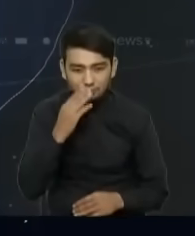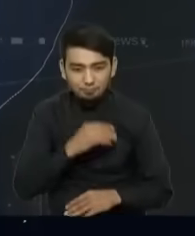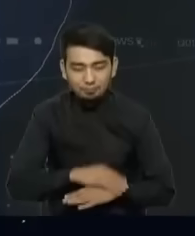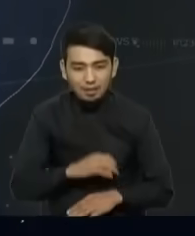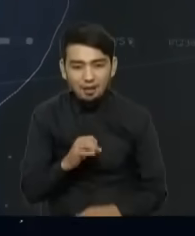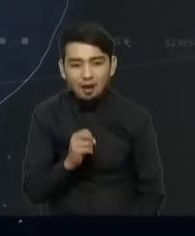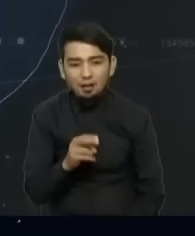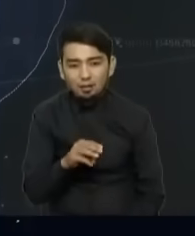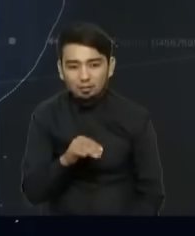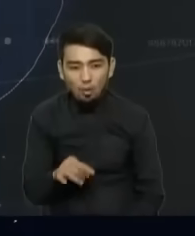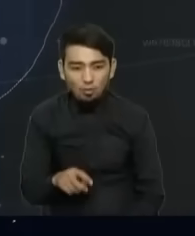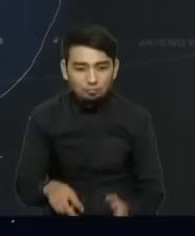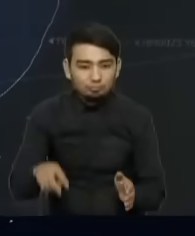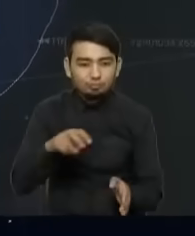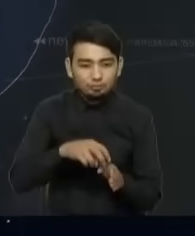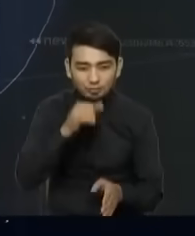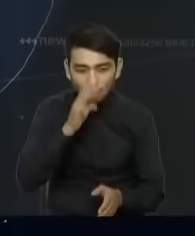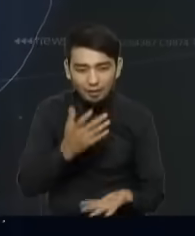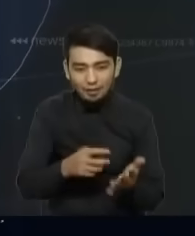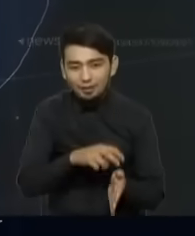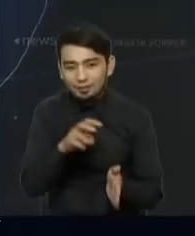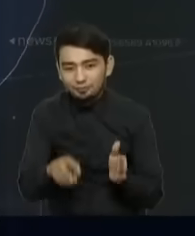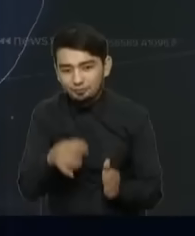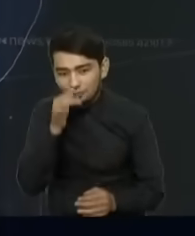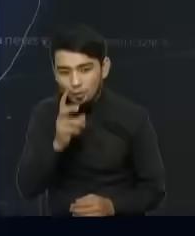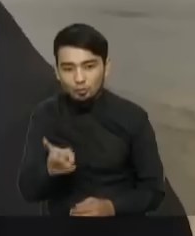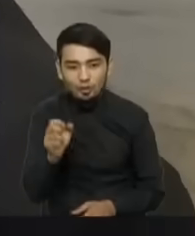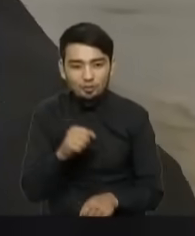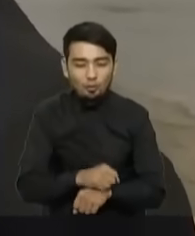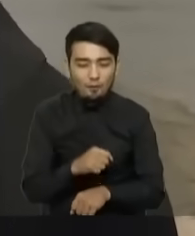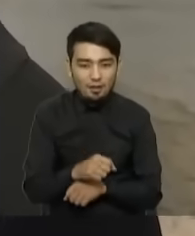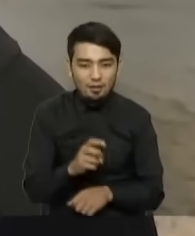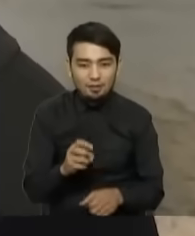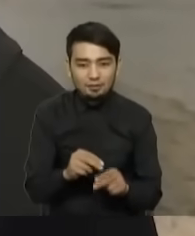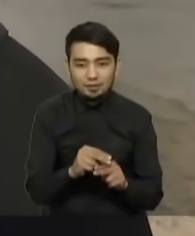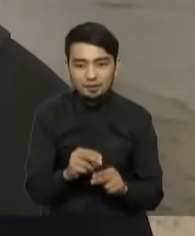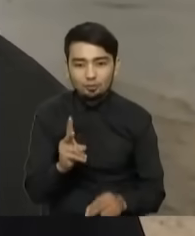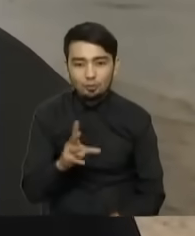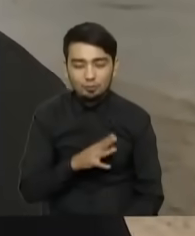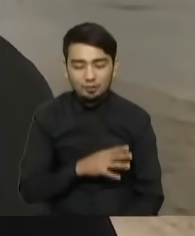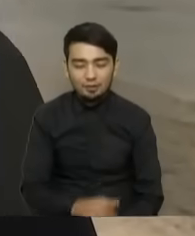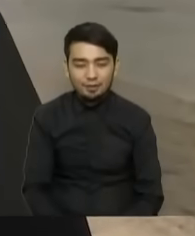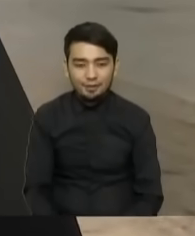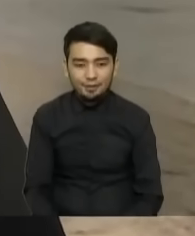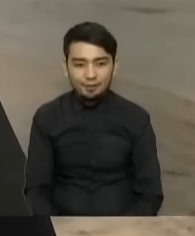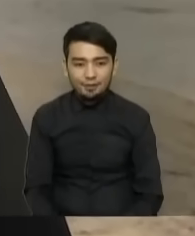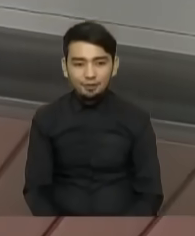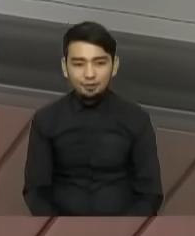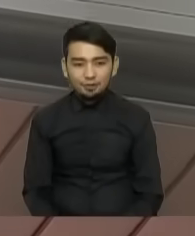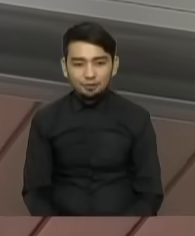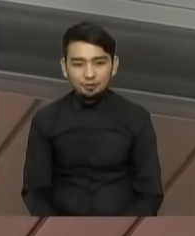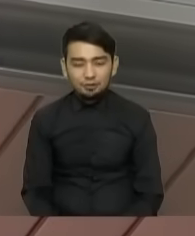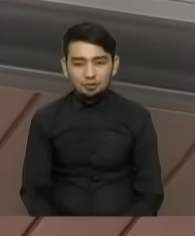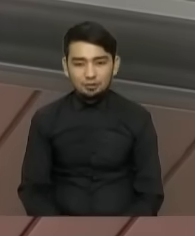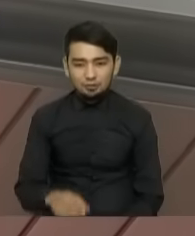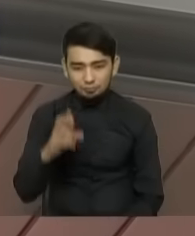Ақтауда шығып міне алмайтын, мінсең түсе алмайтын аялдаманы кім орнатқан? Заманауи талапқа сай аялдама орнатылатын болады.